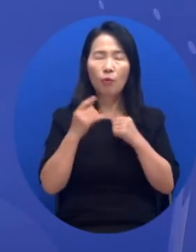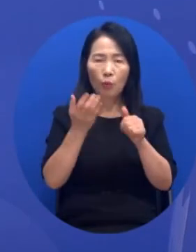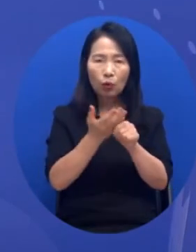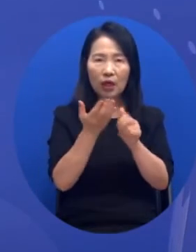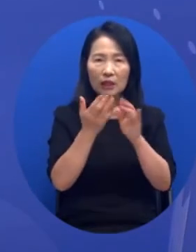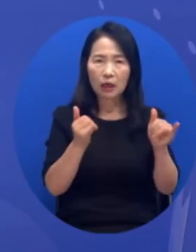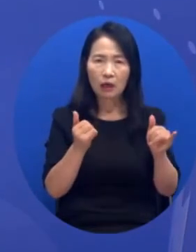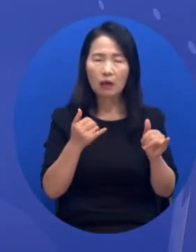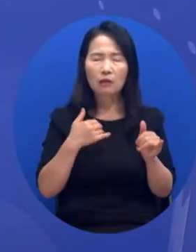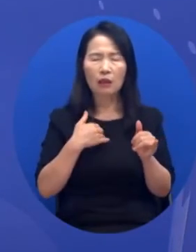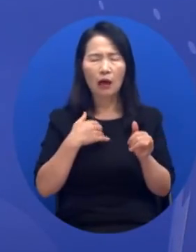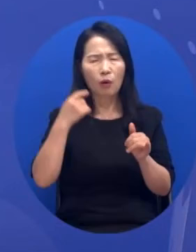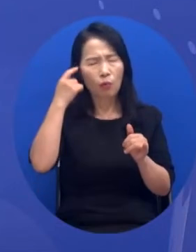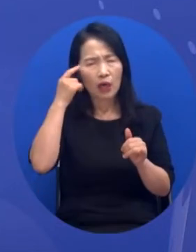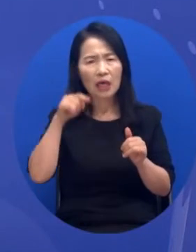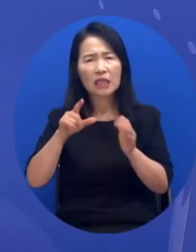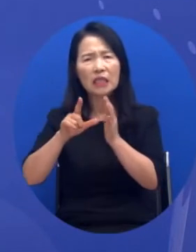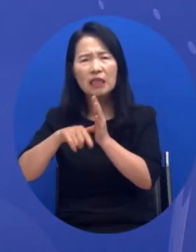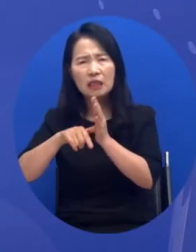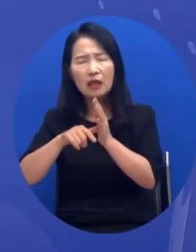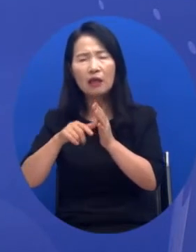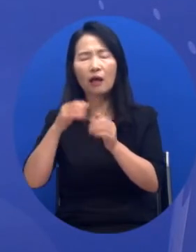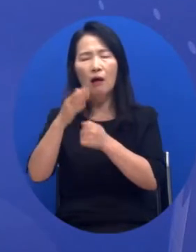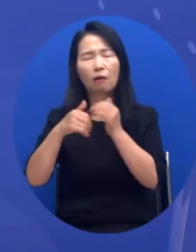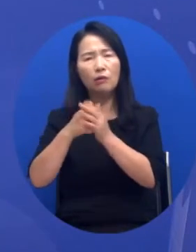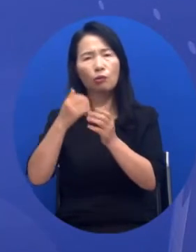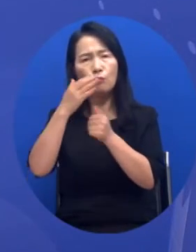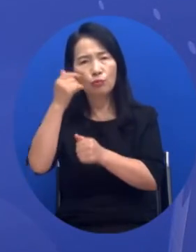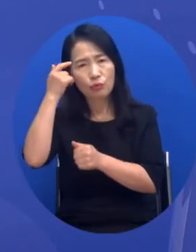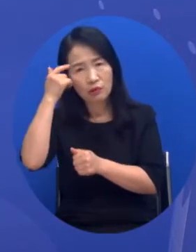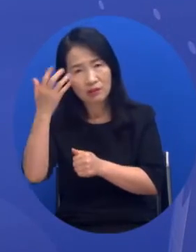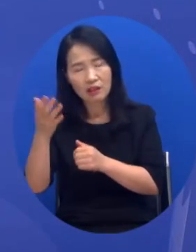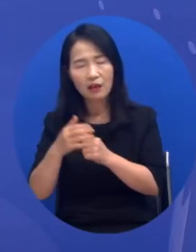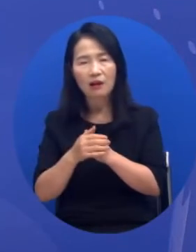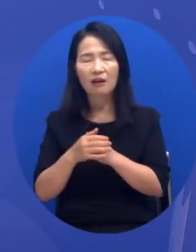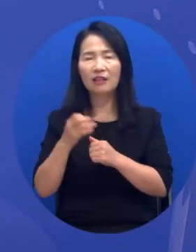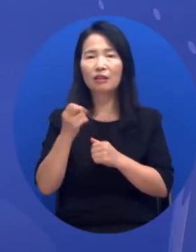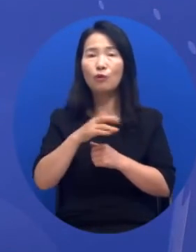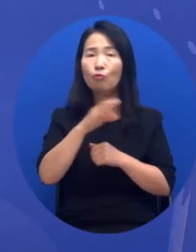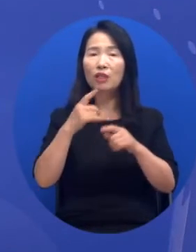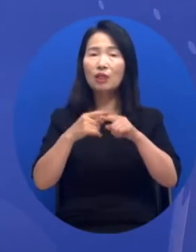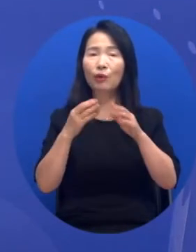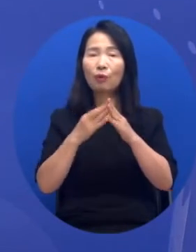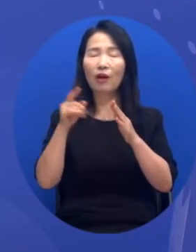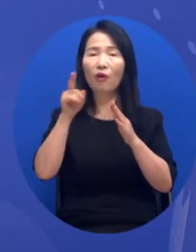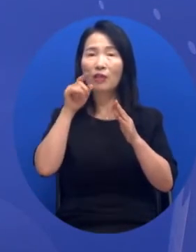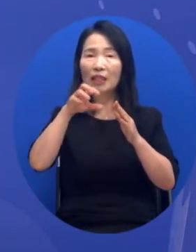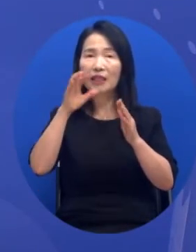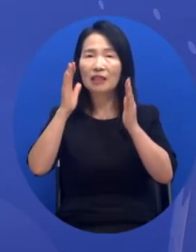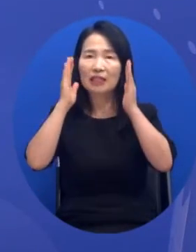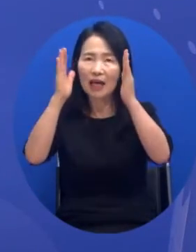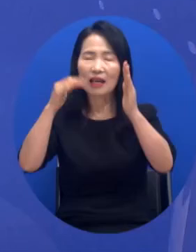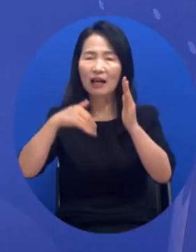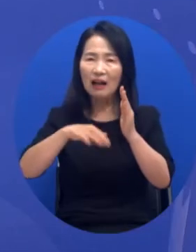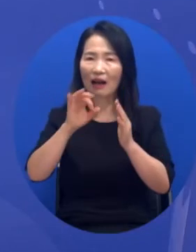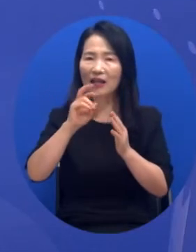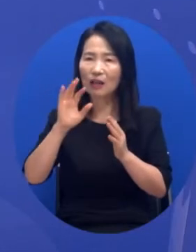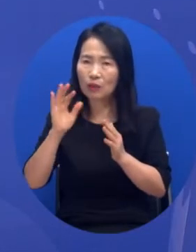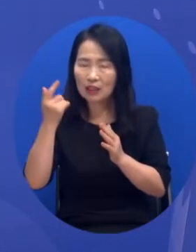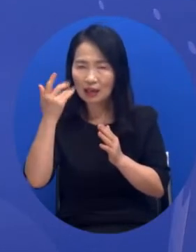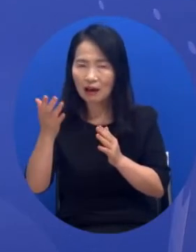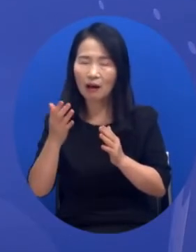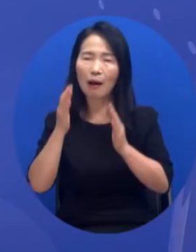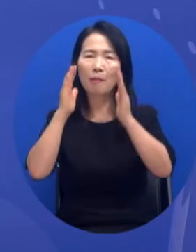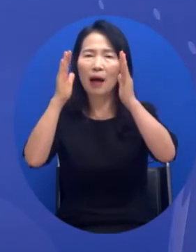왜 목회자로 이 시대에 불렀는지 그리고 우리 교회는 지금 어디를 향해 가고 있는지 이런 방향성에